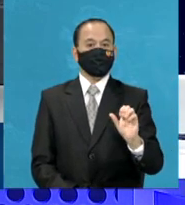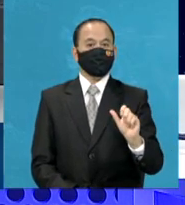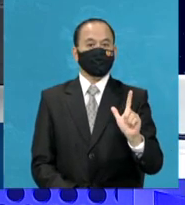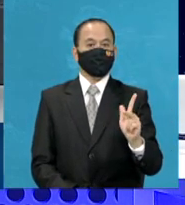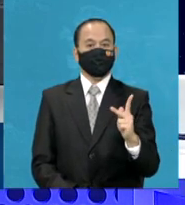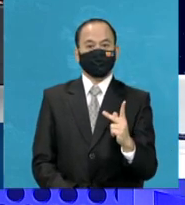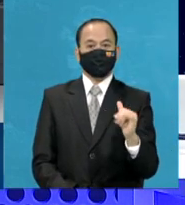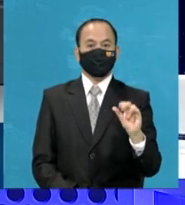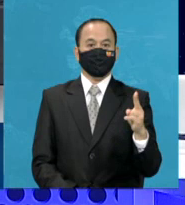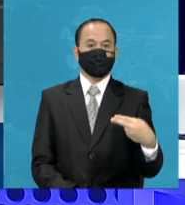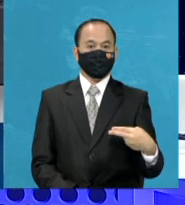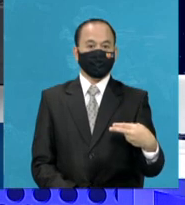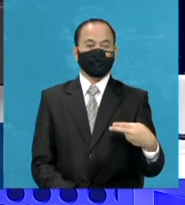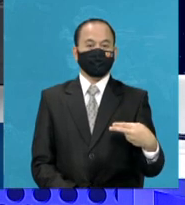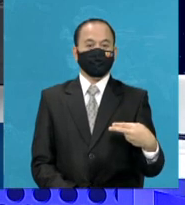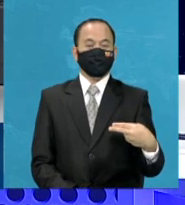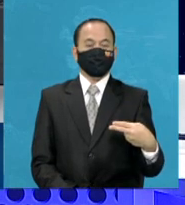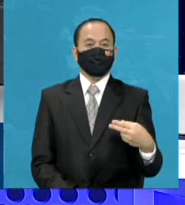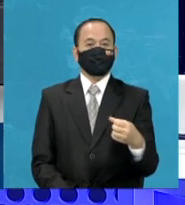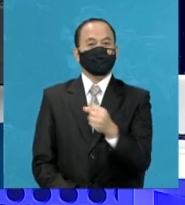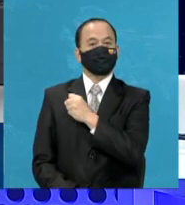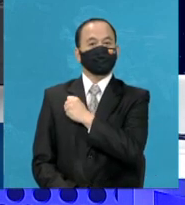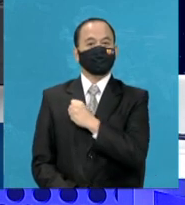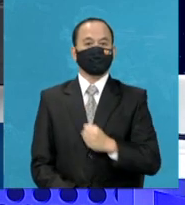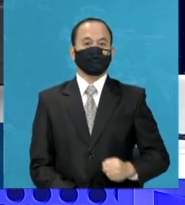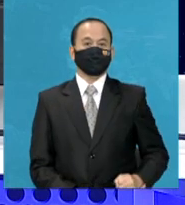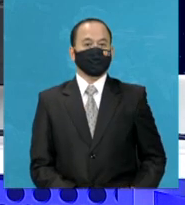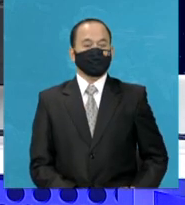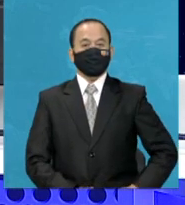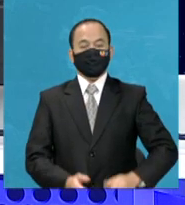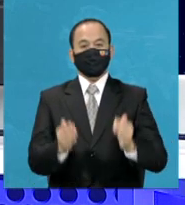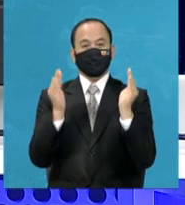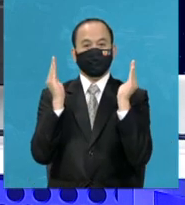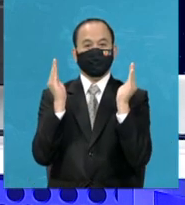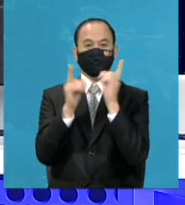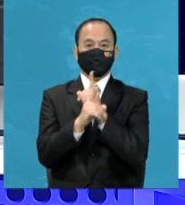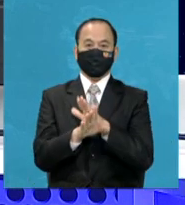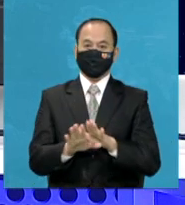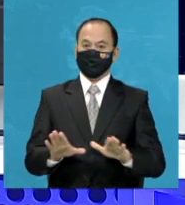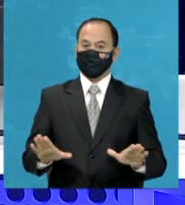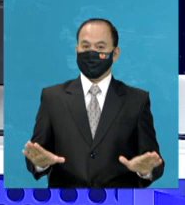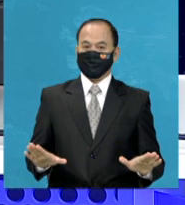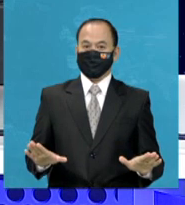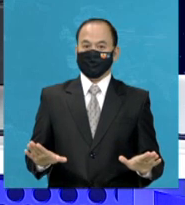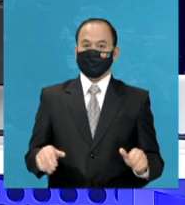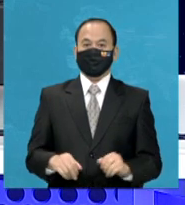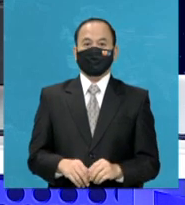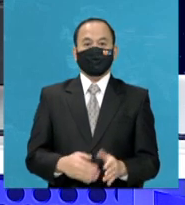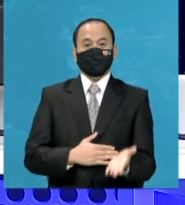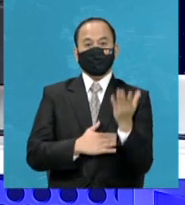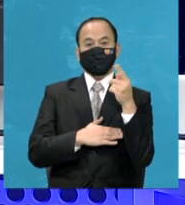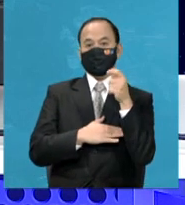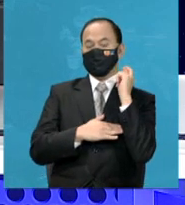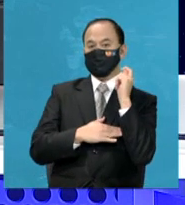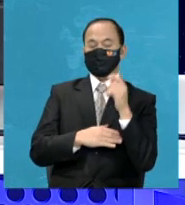Sultan Haji Umar Ali saifuddien sa'dul hari waddin Sultan dan yang di-pertuan negara Brunei Darussalam pagi